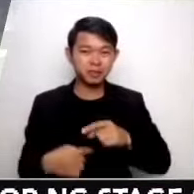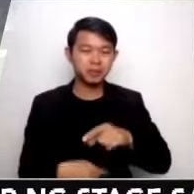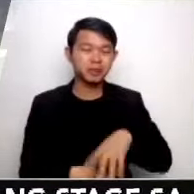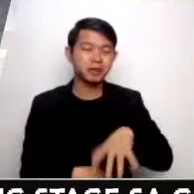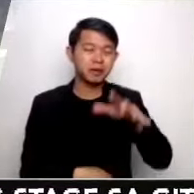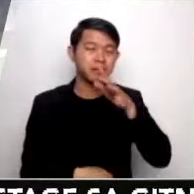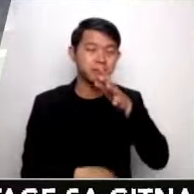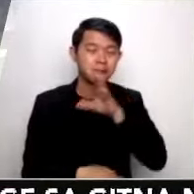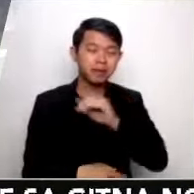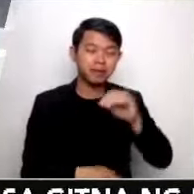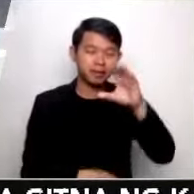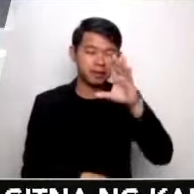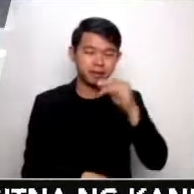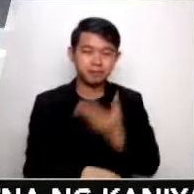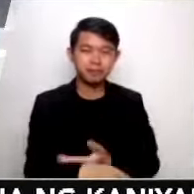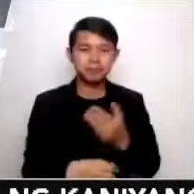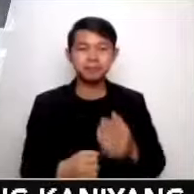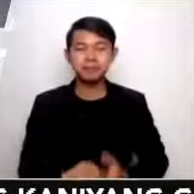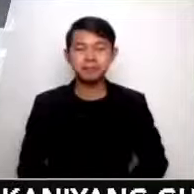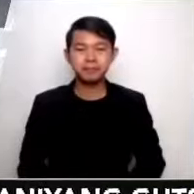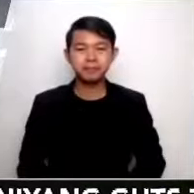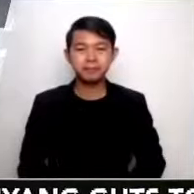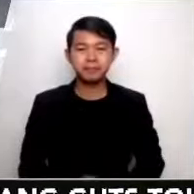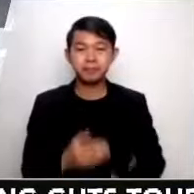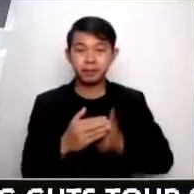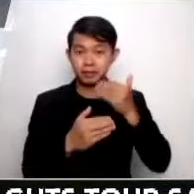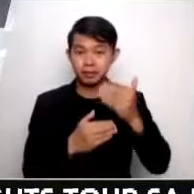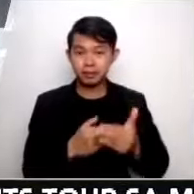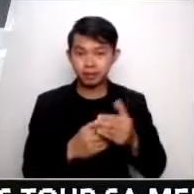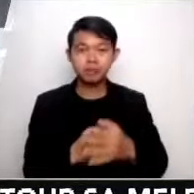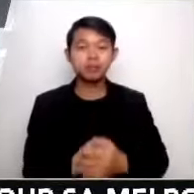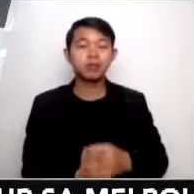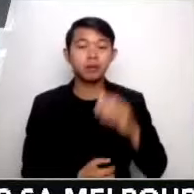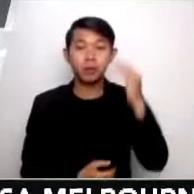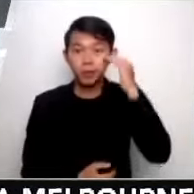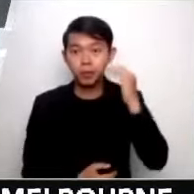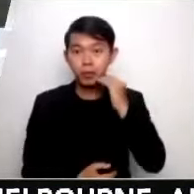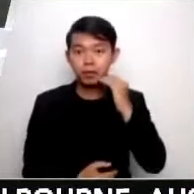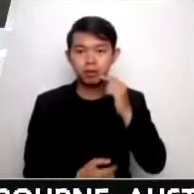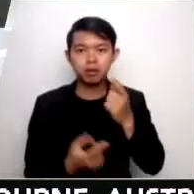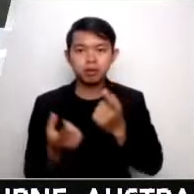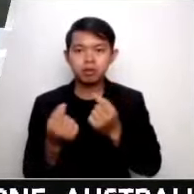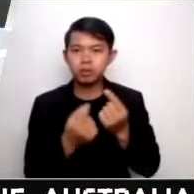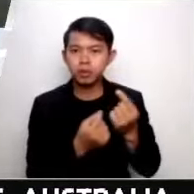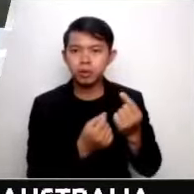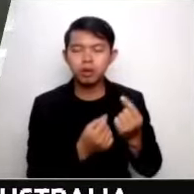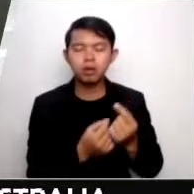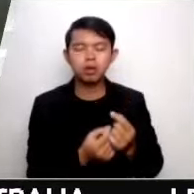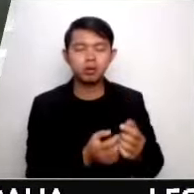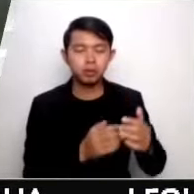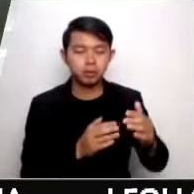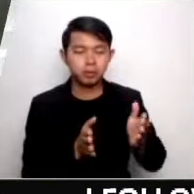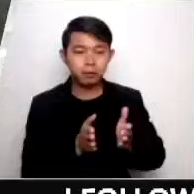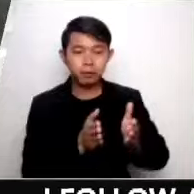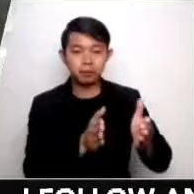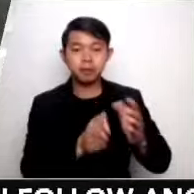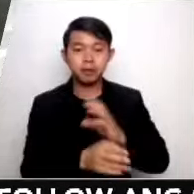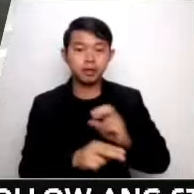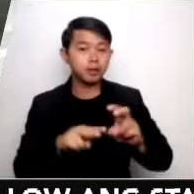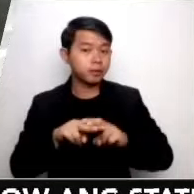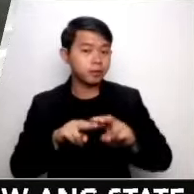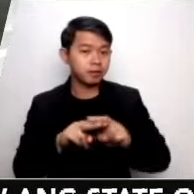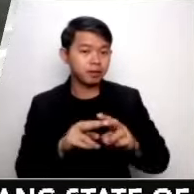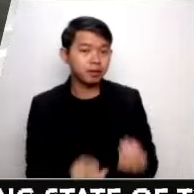Sa Korean Peninsula naman, pinasabog ng North Korea ang ilang bahagi ng mga kalsada at riles na nagkokonekta sa North at South